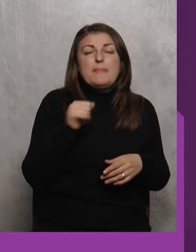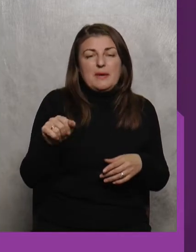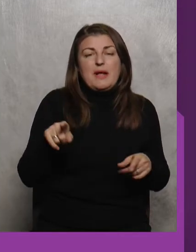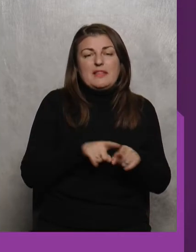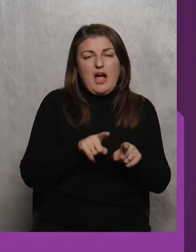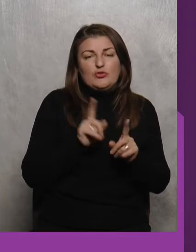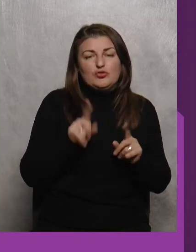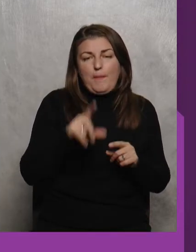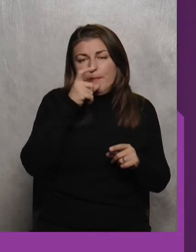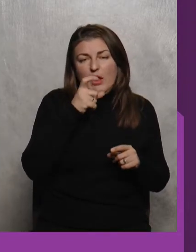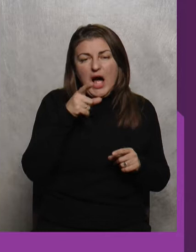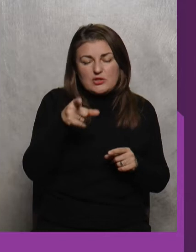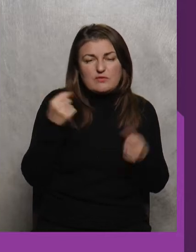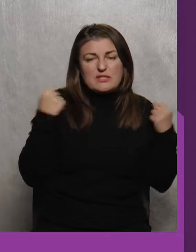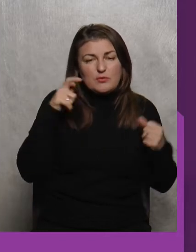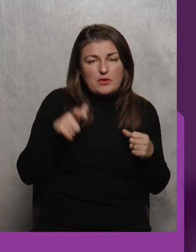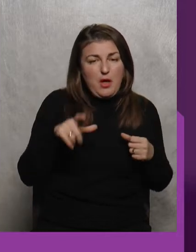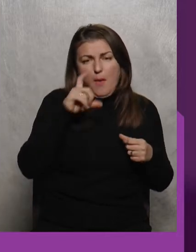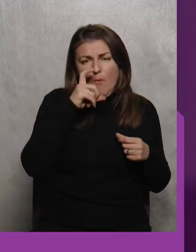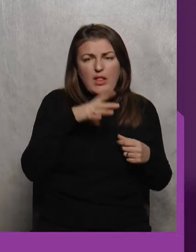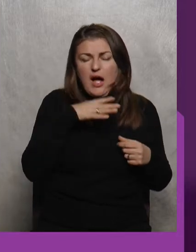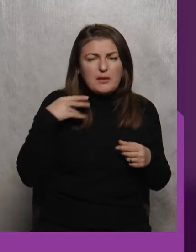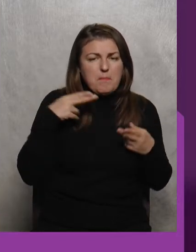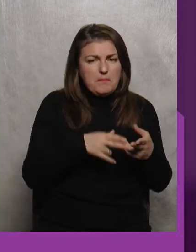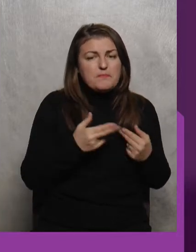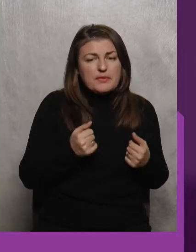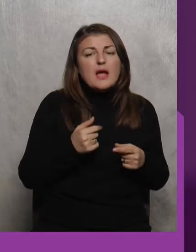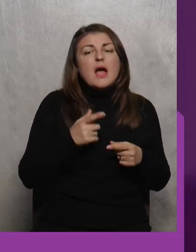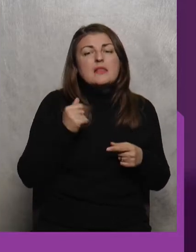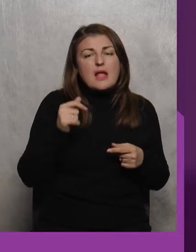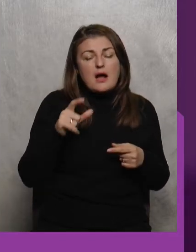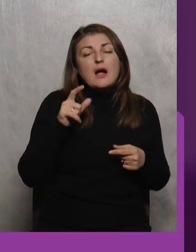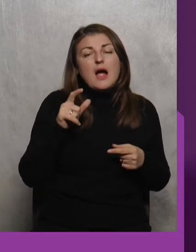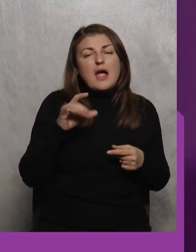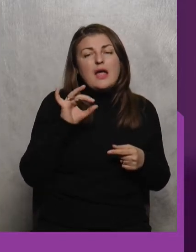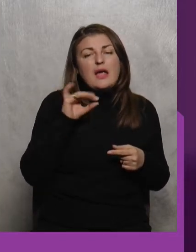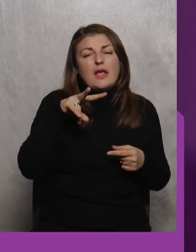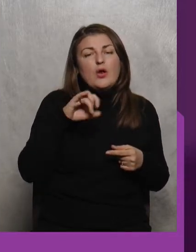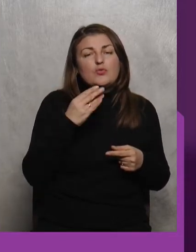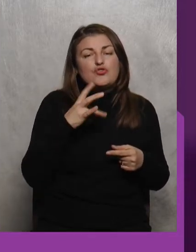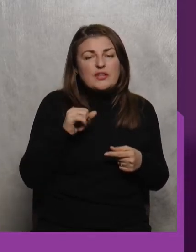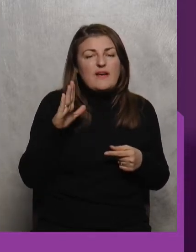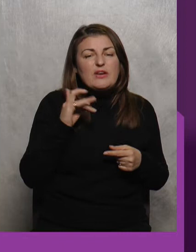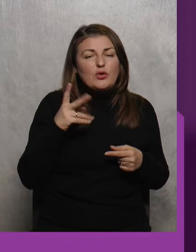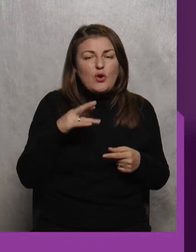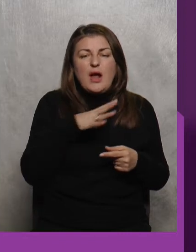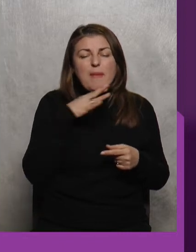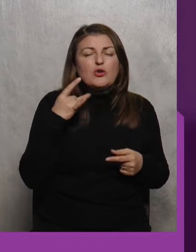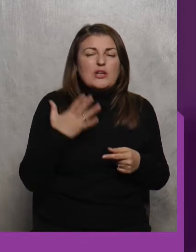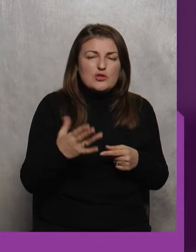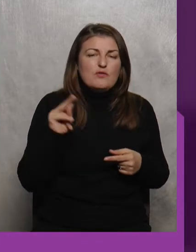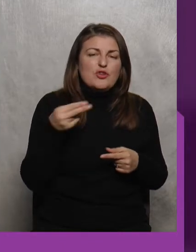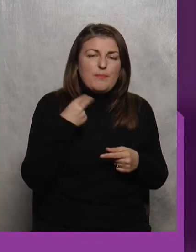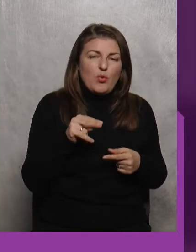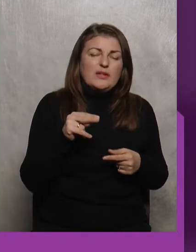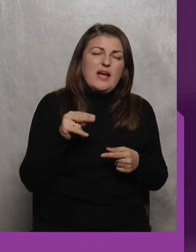також болгарського спортсмена. Болгар багато, так? Це да, да. Сильно? Ілюшина Вікторія, багаторазова чемпіонка Європи і світу, виводить